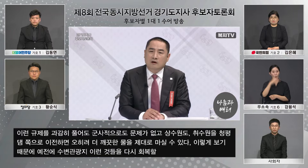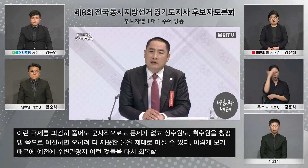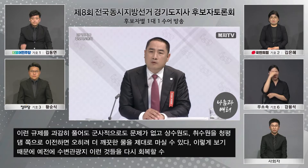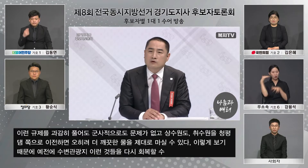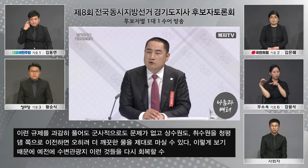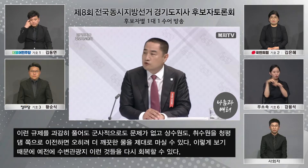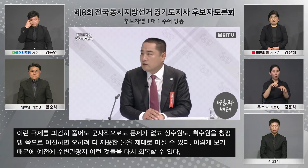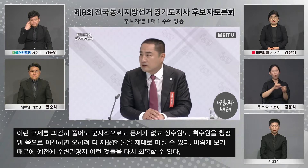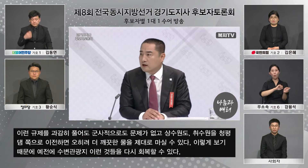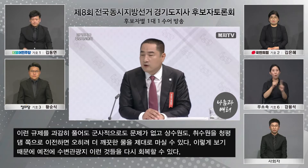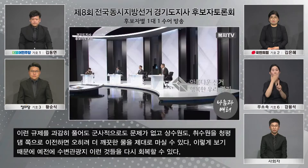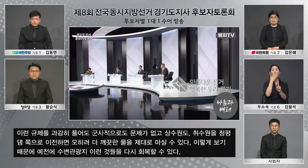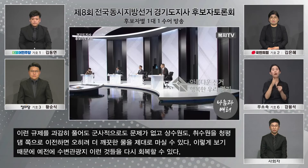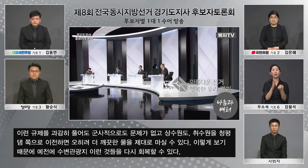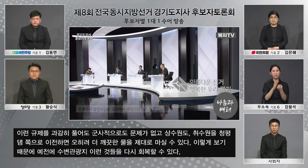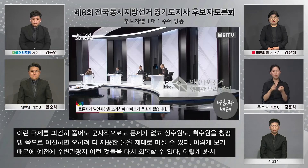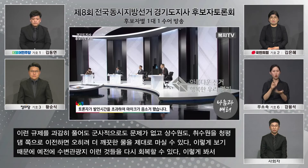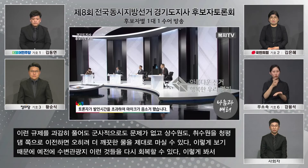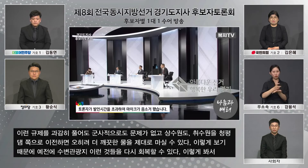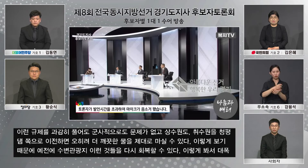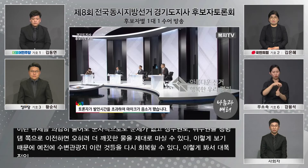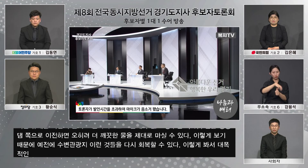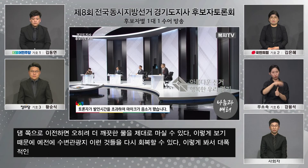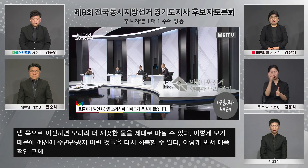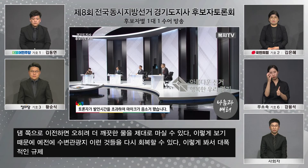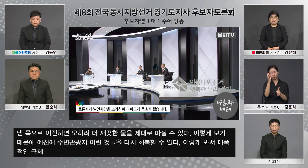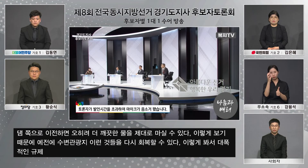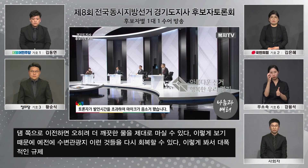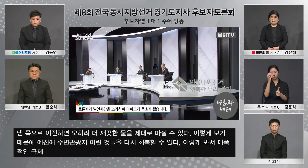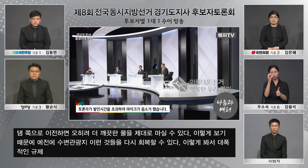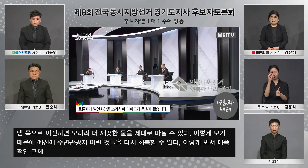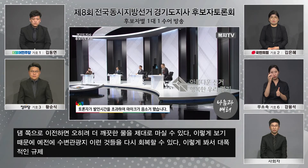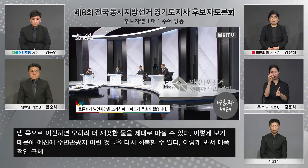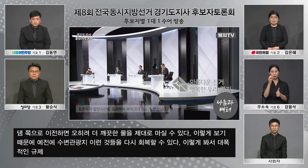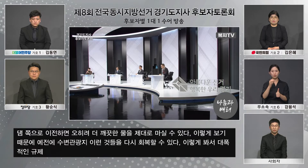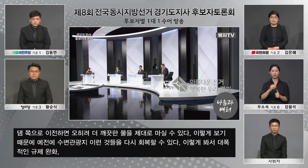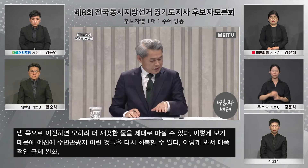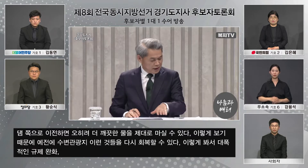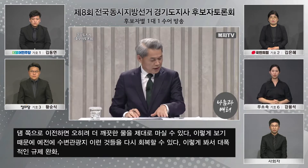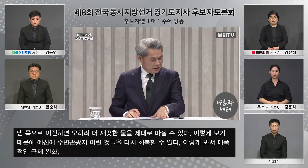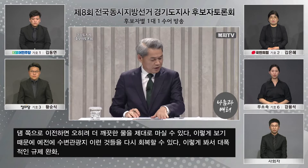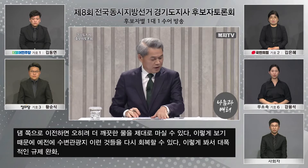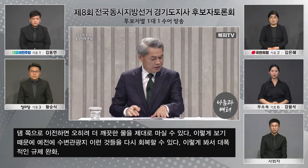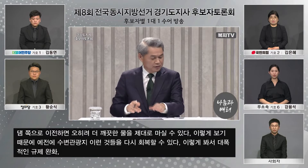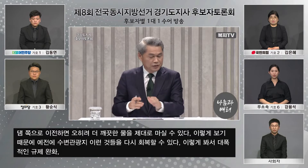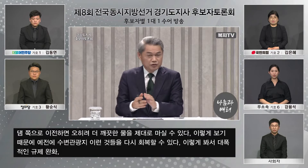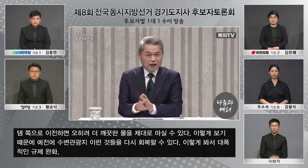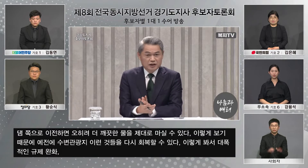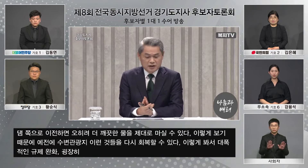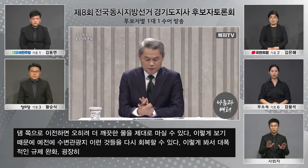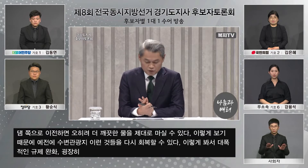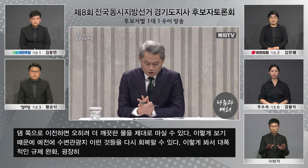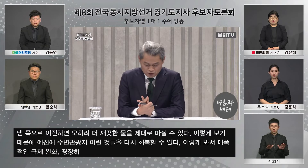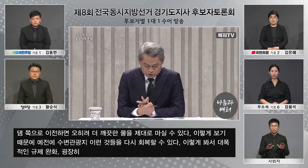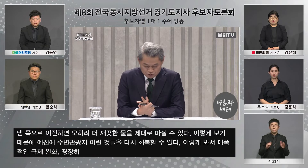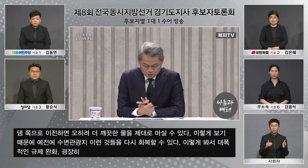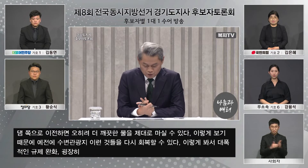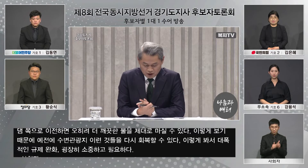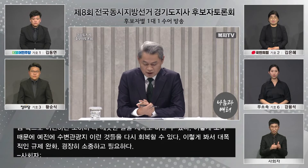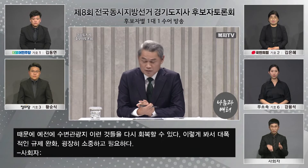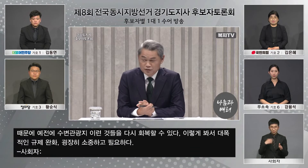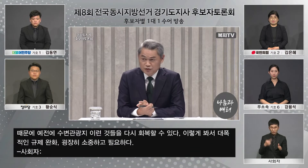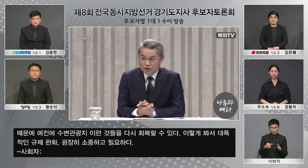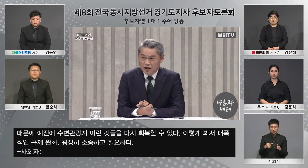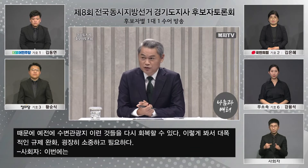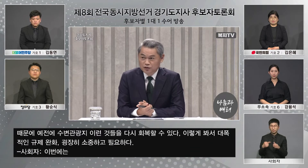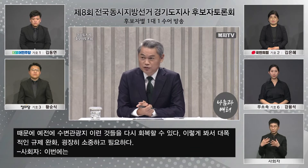대폭적인 규제 완화 굉장히 자, 이번에는 민주당 김동연